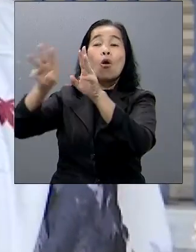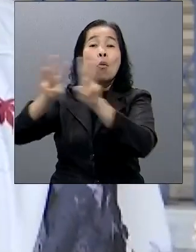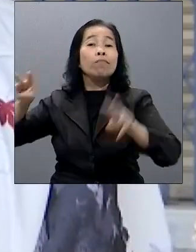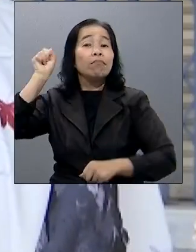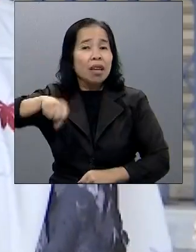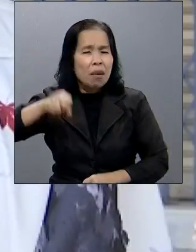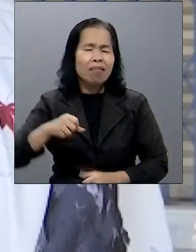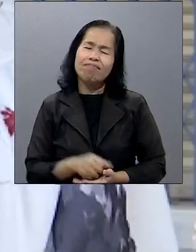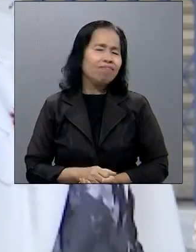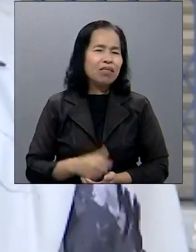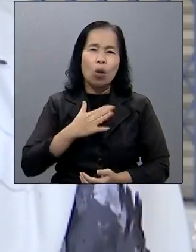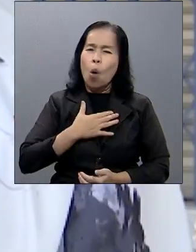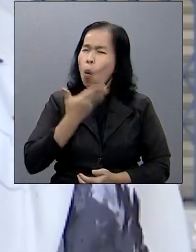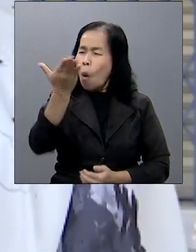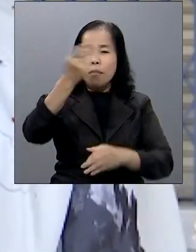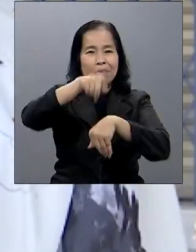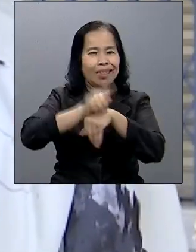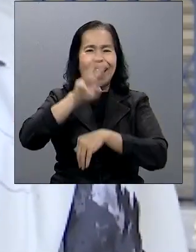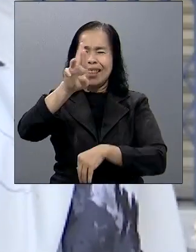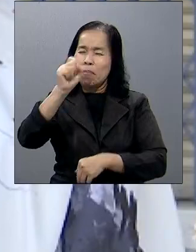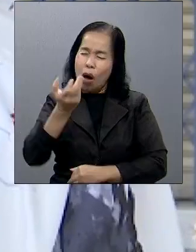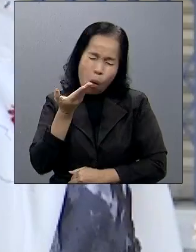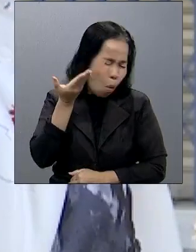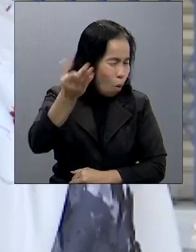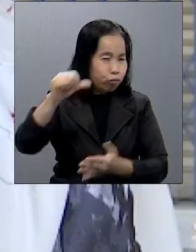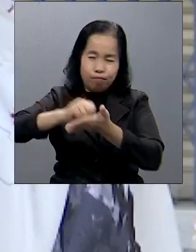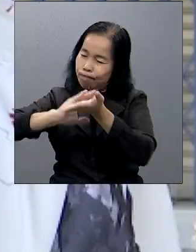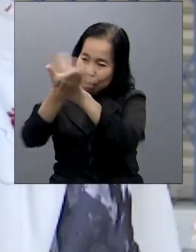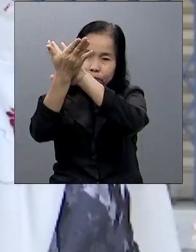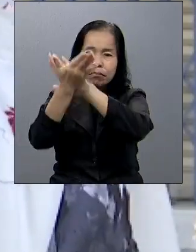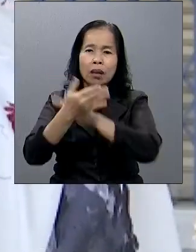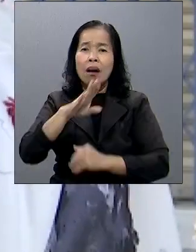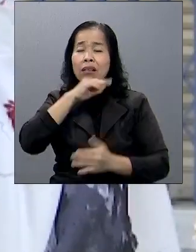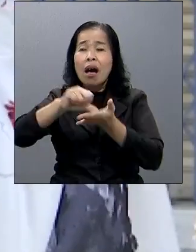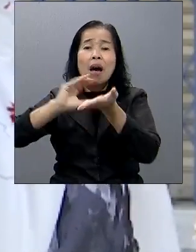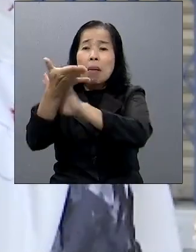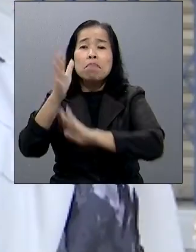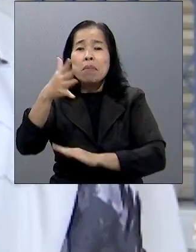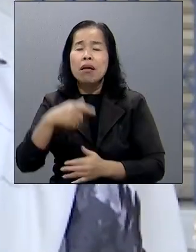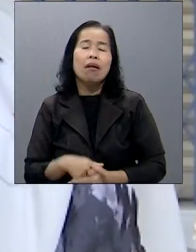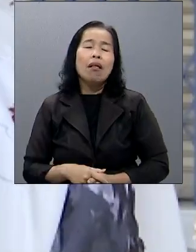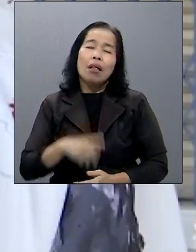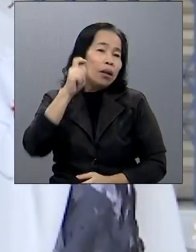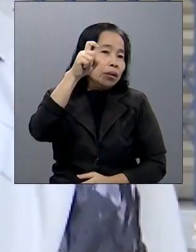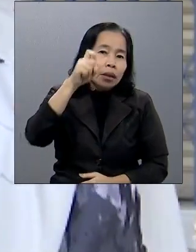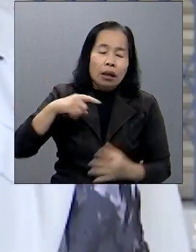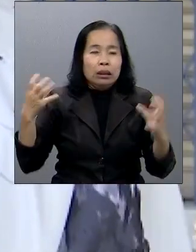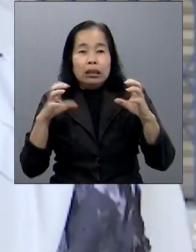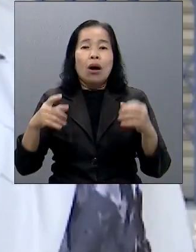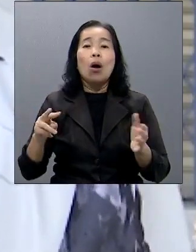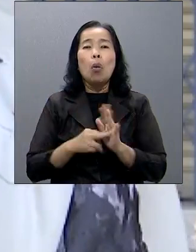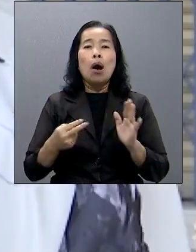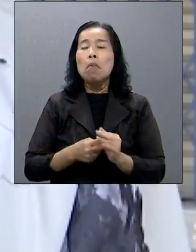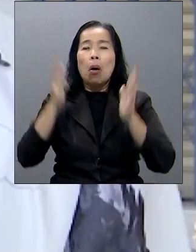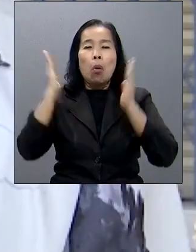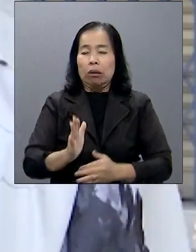นี่ยมันก็เป็นการเรียกว่ายักแย่ยักยันกันอยู่แบบนี้แหละมันไม่มีเรียกว่าหาคนที่ทำให้วินวินด้วยกันทุกฝ่ายม